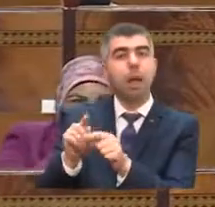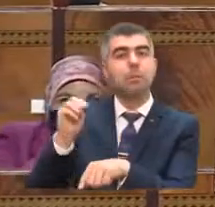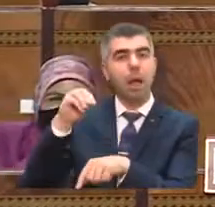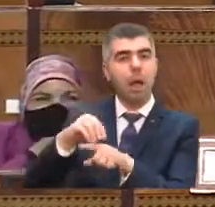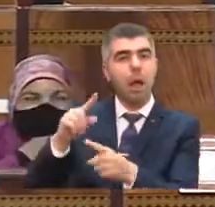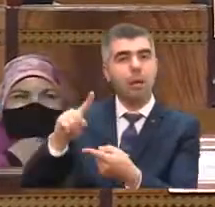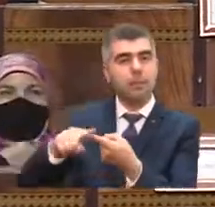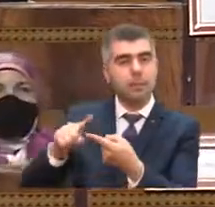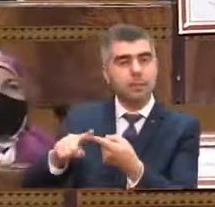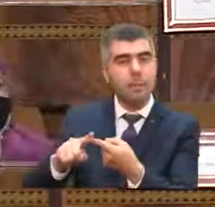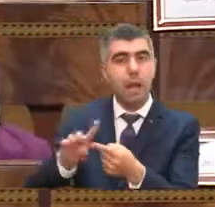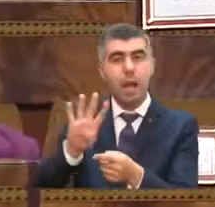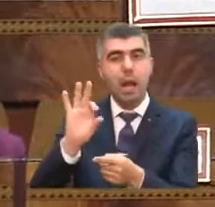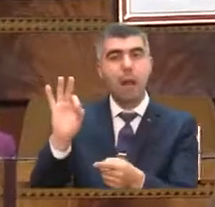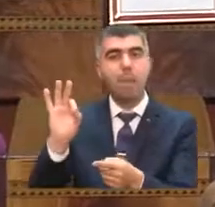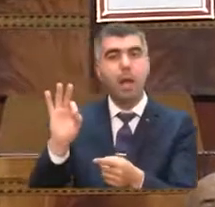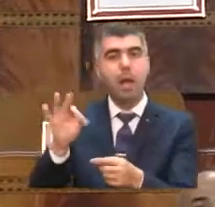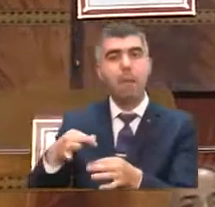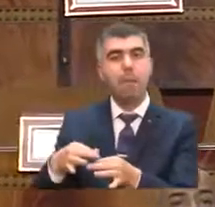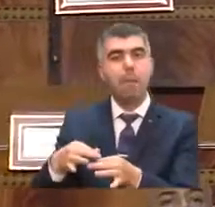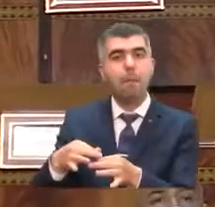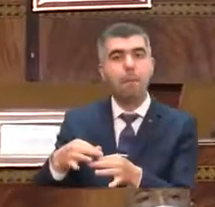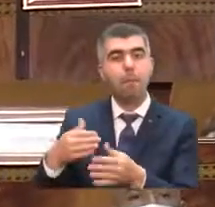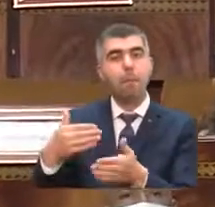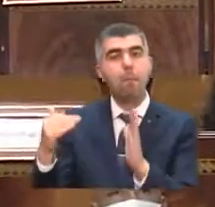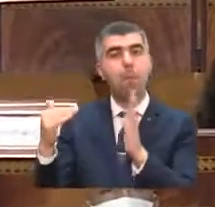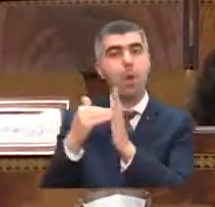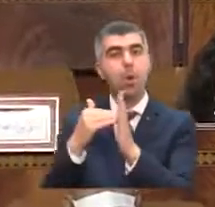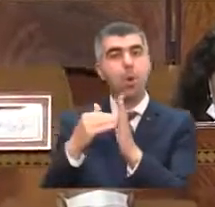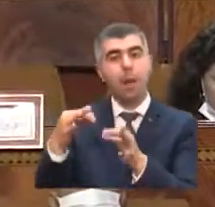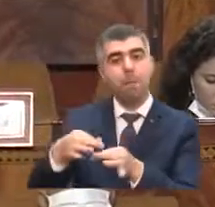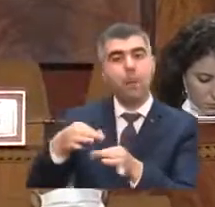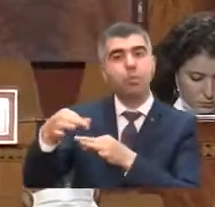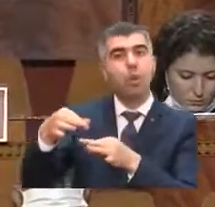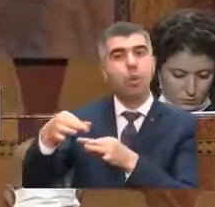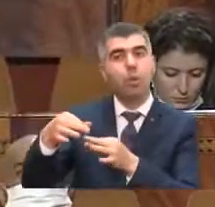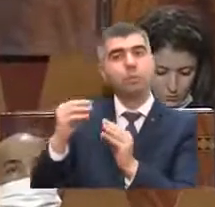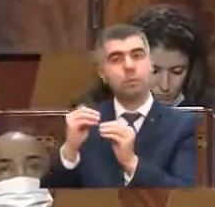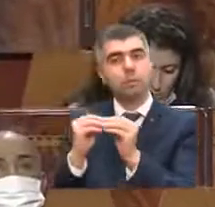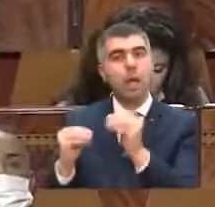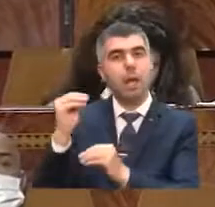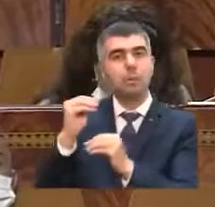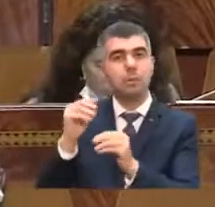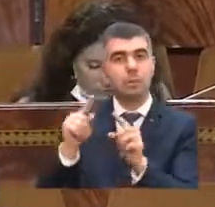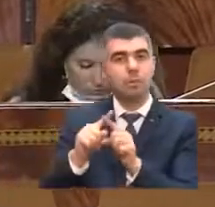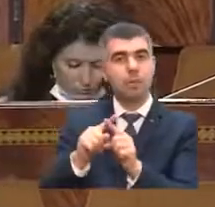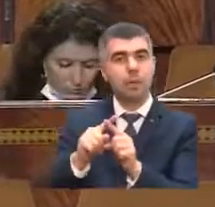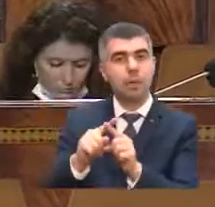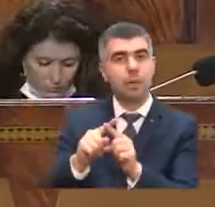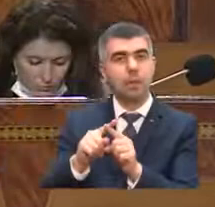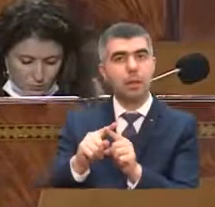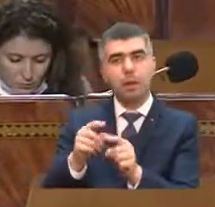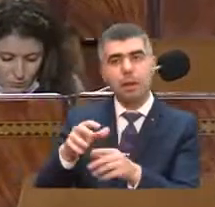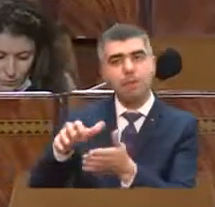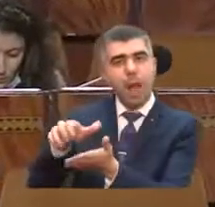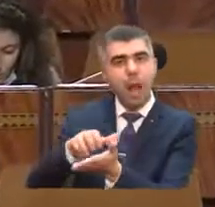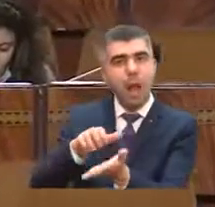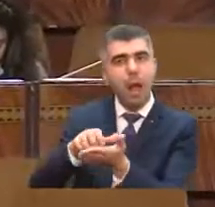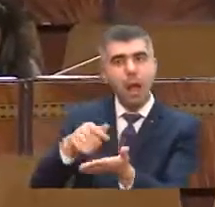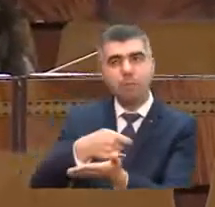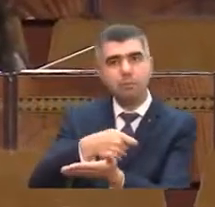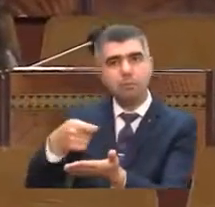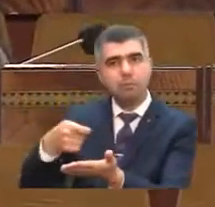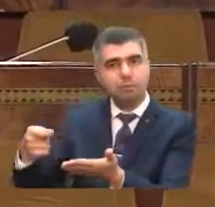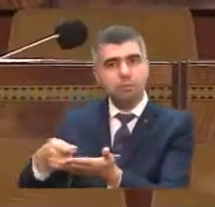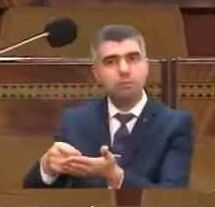اللي غيمر من 40 مليون امتار مكعبه ل 280 مليون حوالي سبعه الاضعاف موجه للسقي والشرب، والسد بني عزيمان باقليم